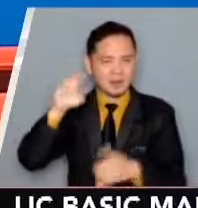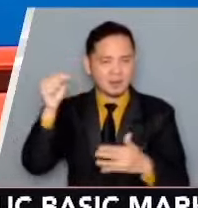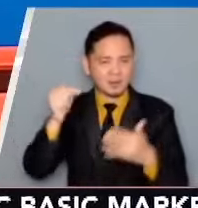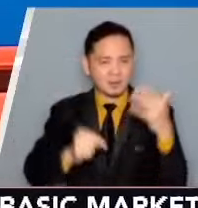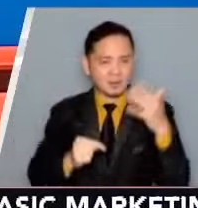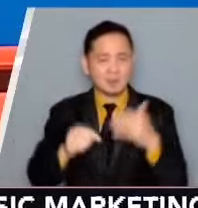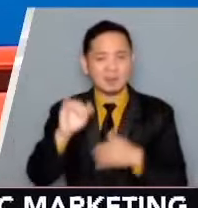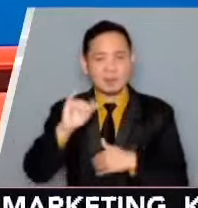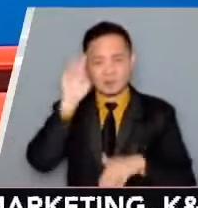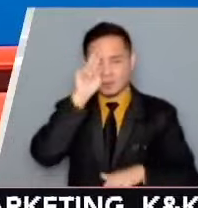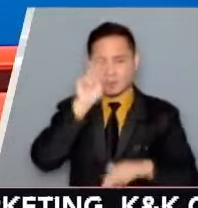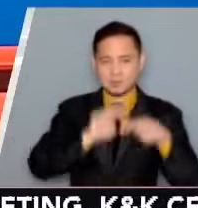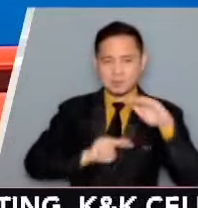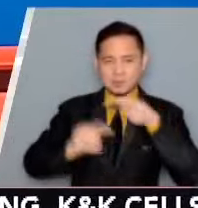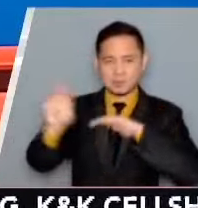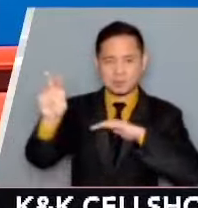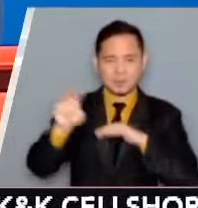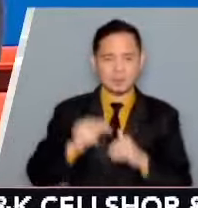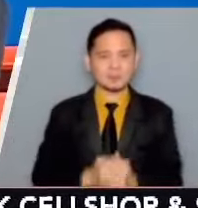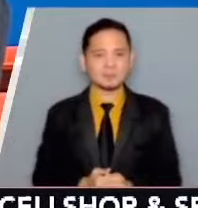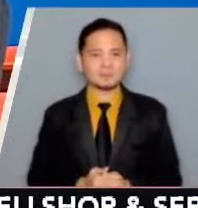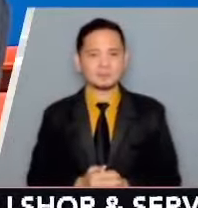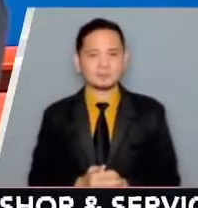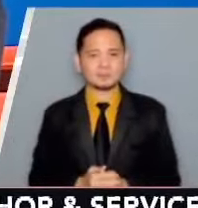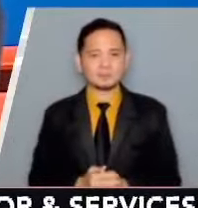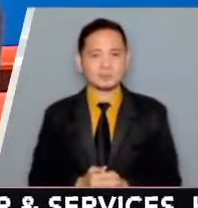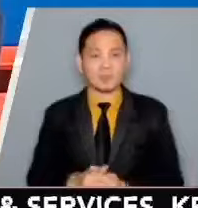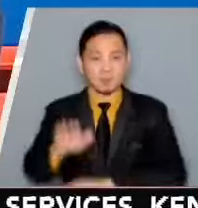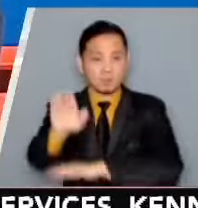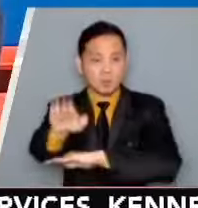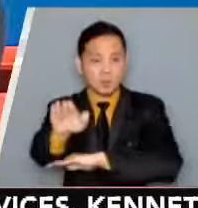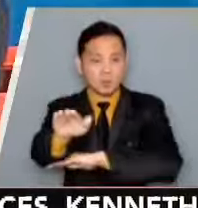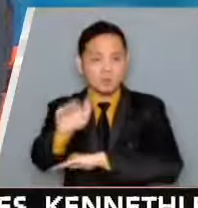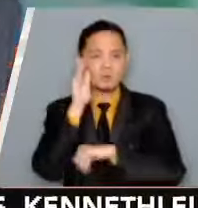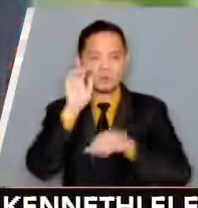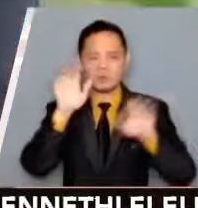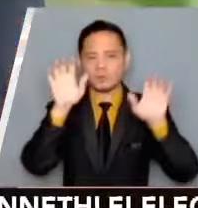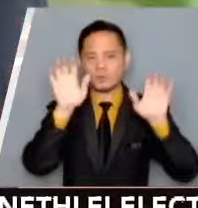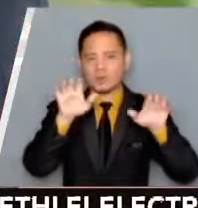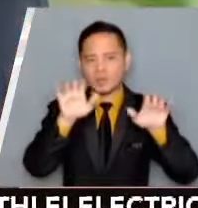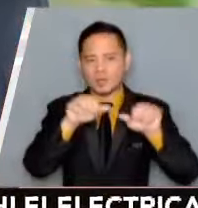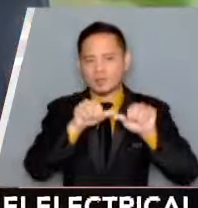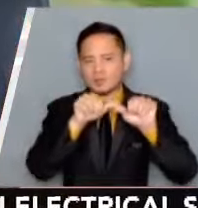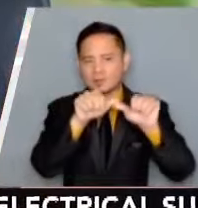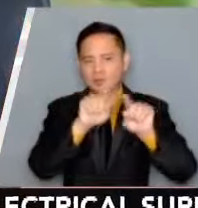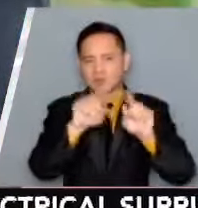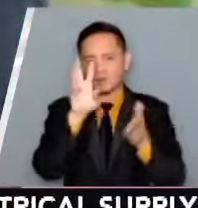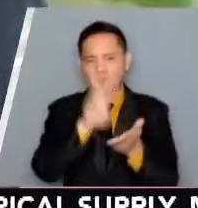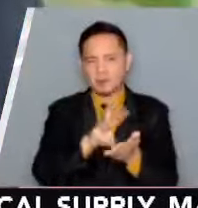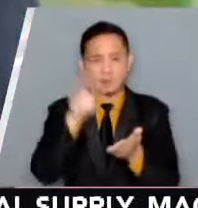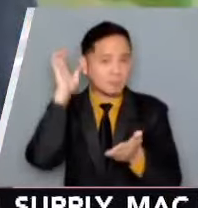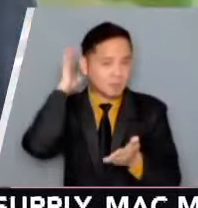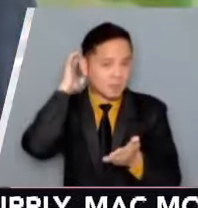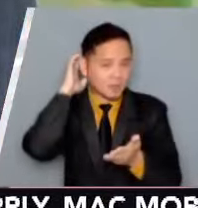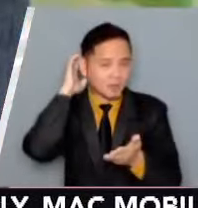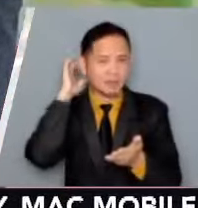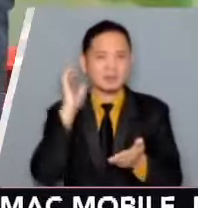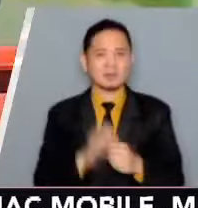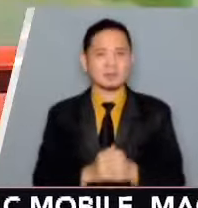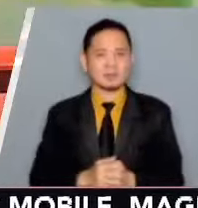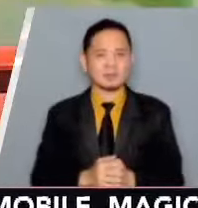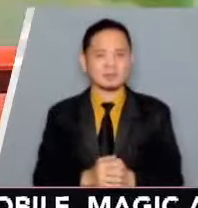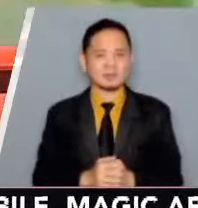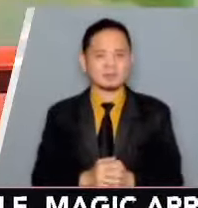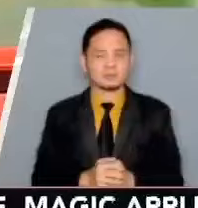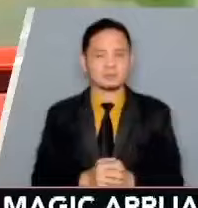rainfall forecast ng Metro Weather. Pagsapit naman ng hapon, magtutuloy po ang pag-uulan sa ilang bahagi ng Mindanao, maging ilang lugar na rin po sa